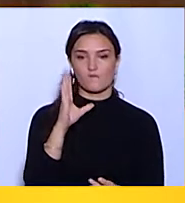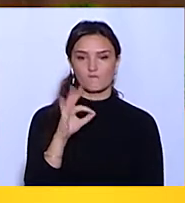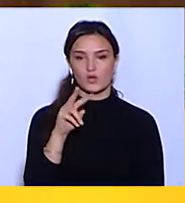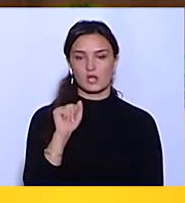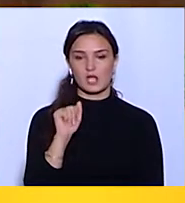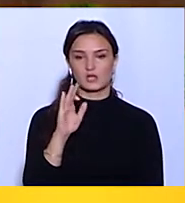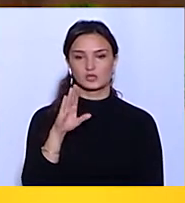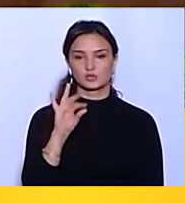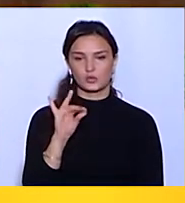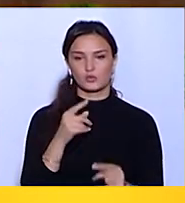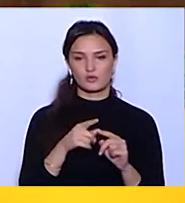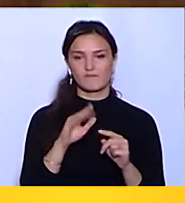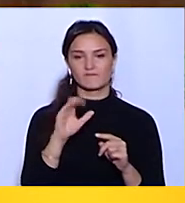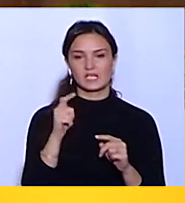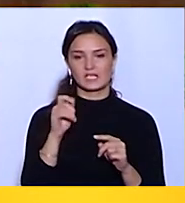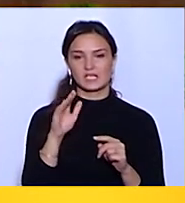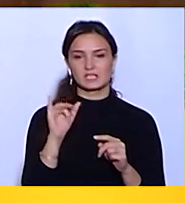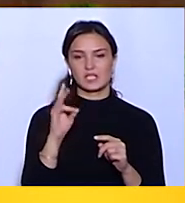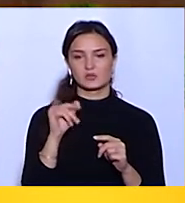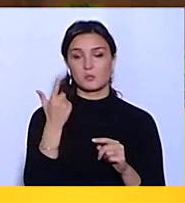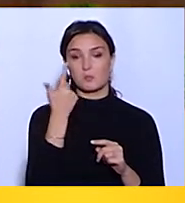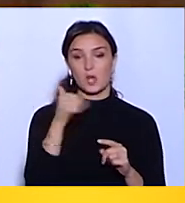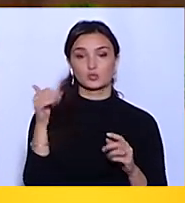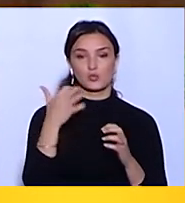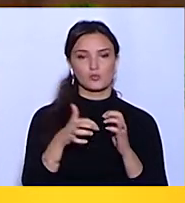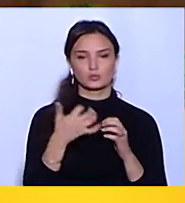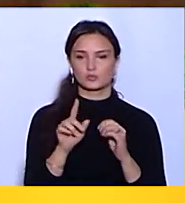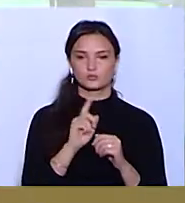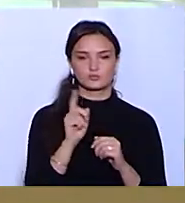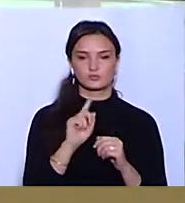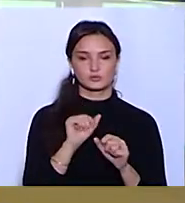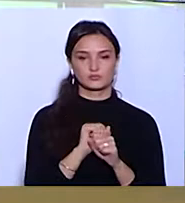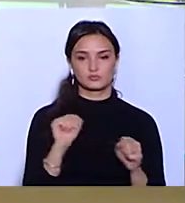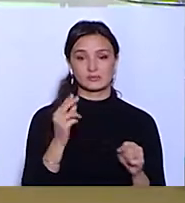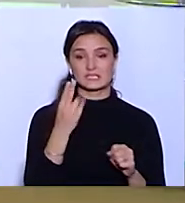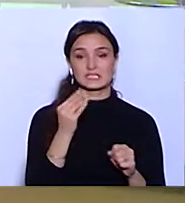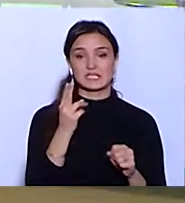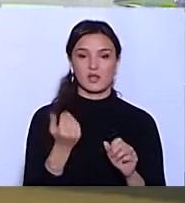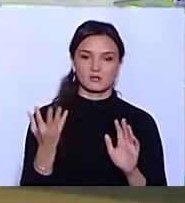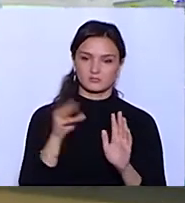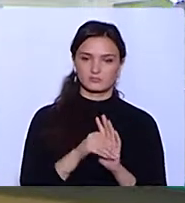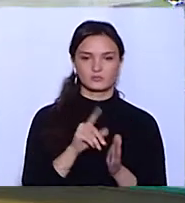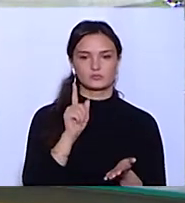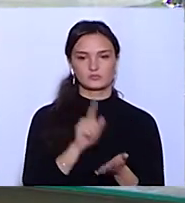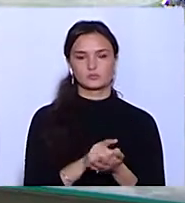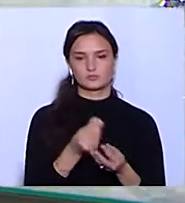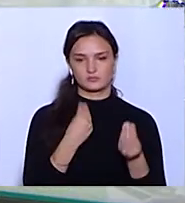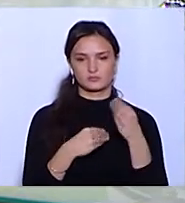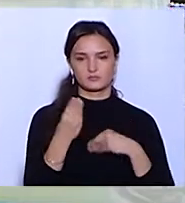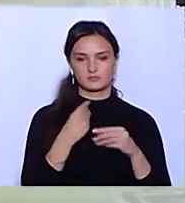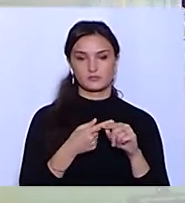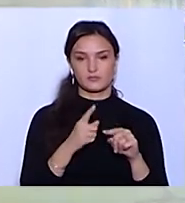ლაქტო ვეგეტარიანული კვების მოდელს, არა მხოლოდ ბოსტნეულზე გადასვლას, არამედ ცილის ჩართვას, მაგრამ ამ შემთხვევაში